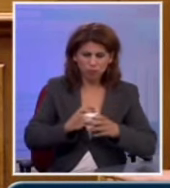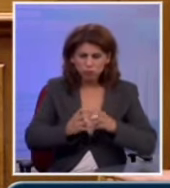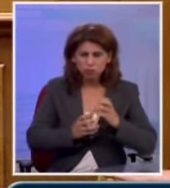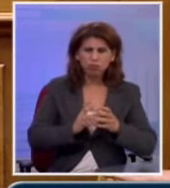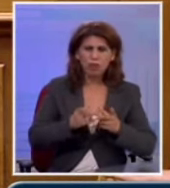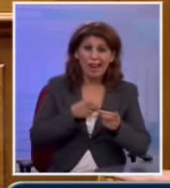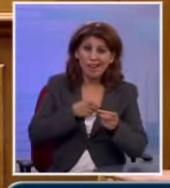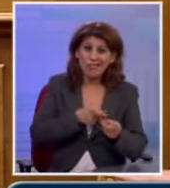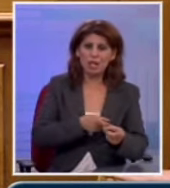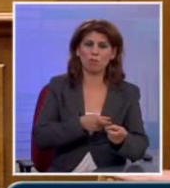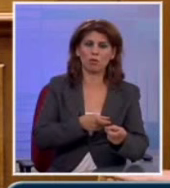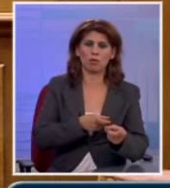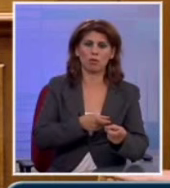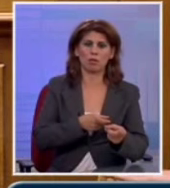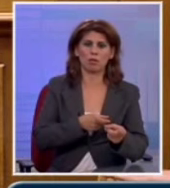ο εκβιασμός,